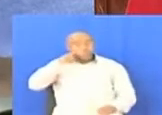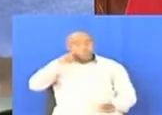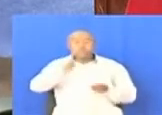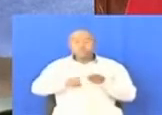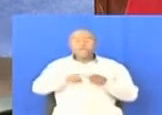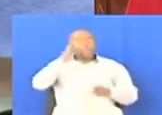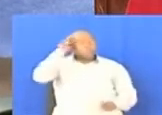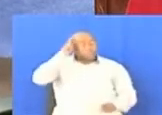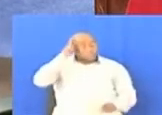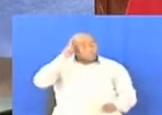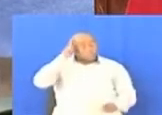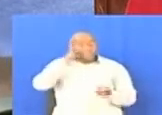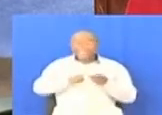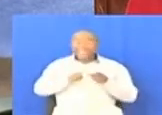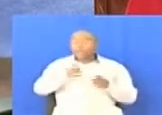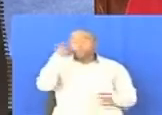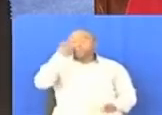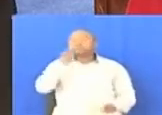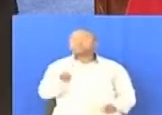meusi au mekundu.